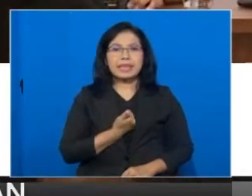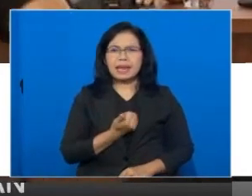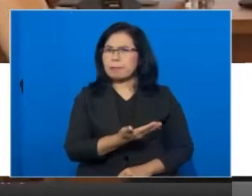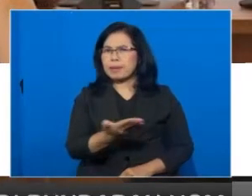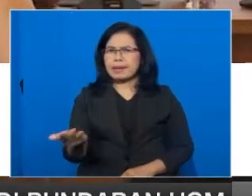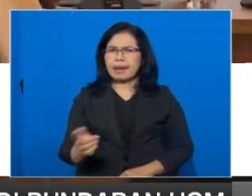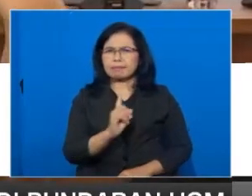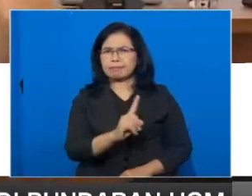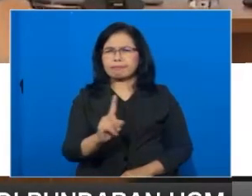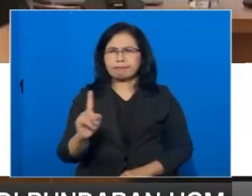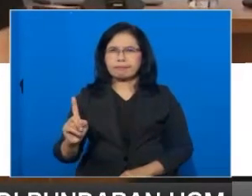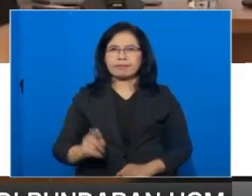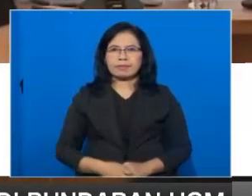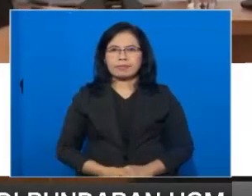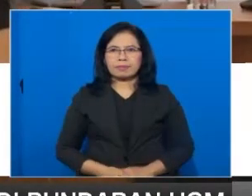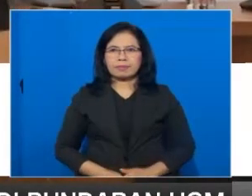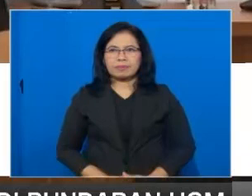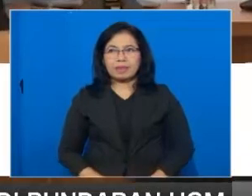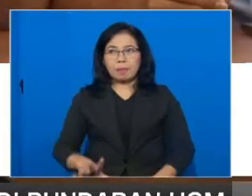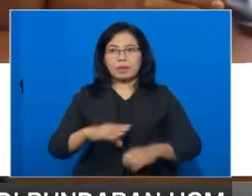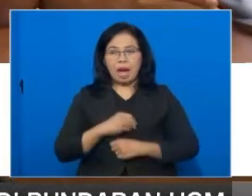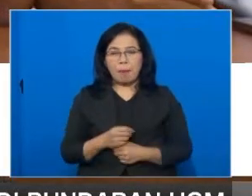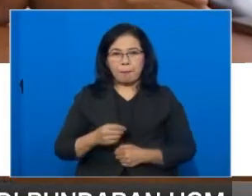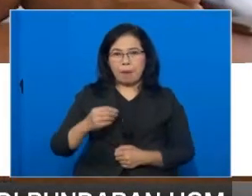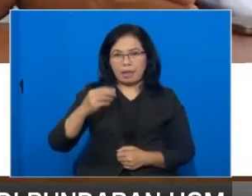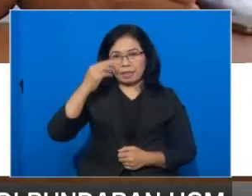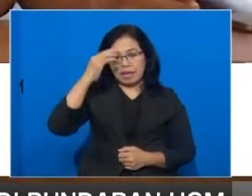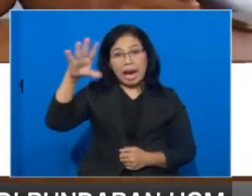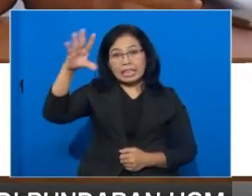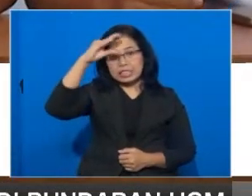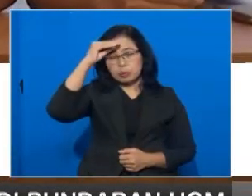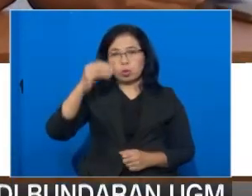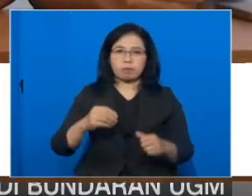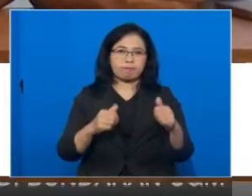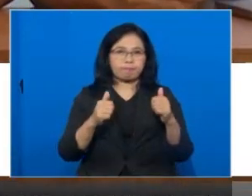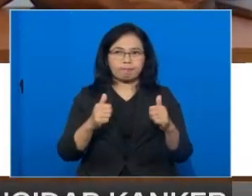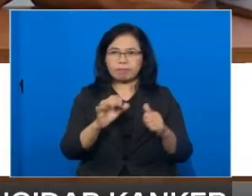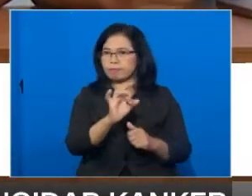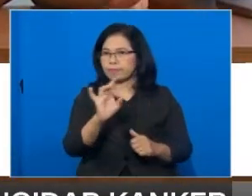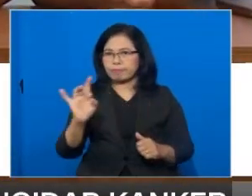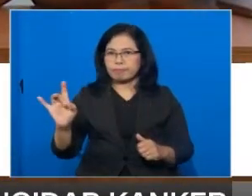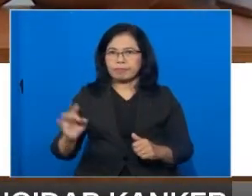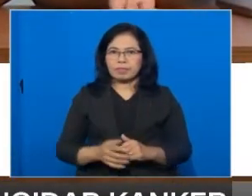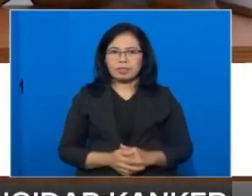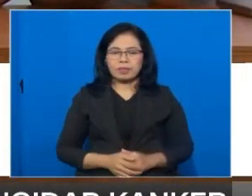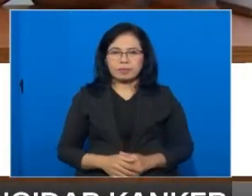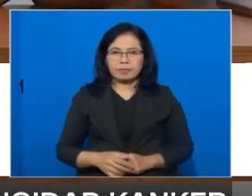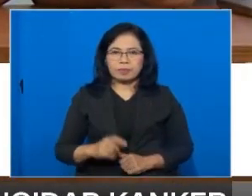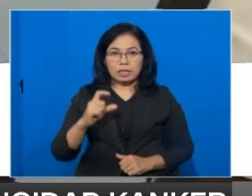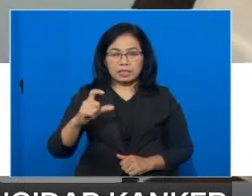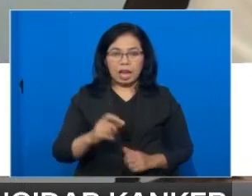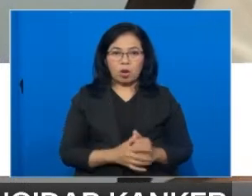penayangan film D ini mendapatkan respons beragam dari kubu Pasangan calon presiden dan wakil presiden peserta Pilpres